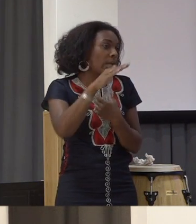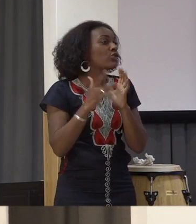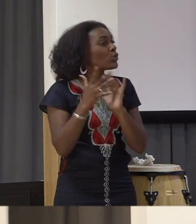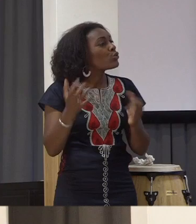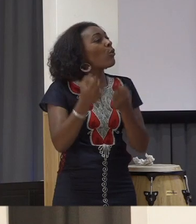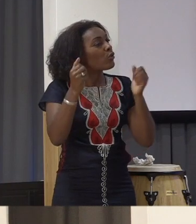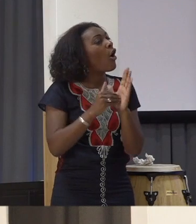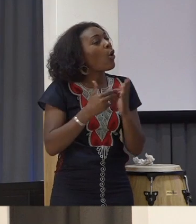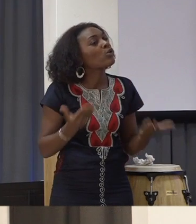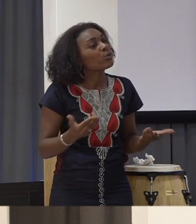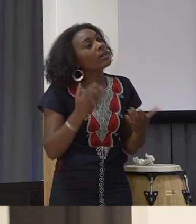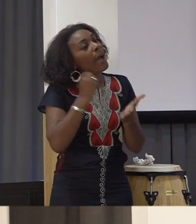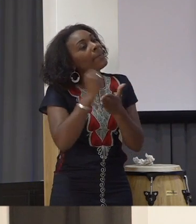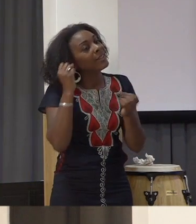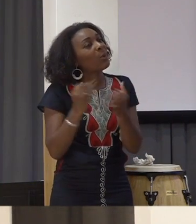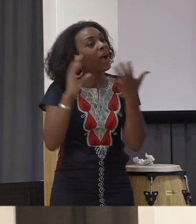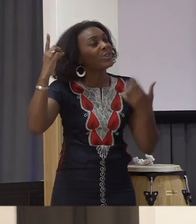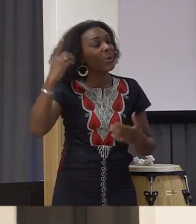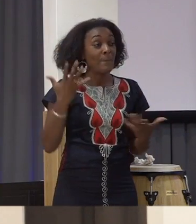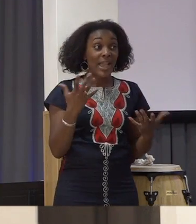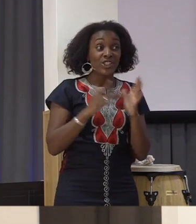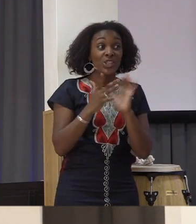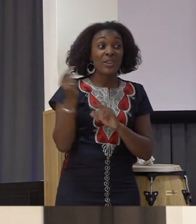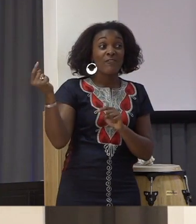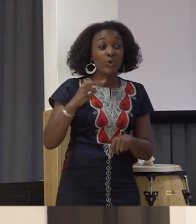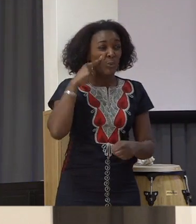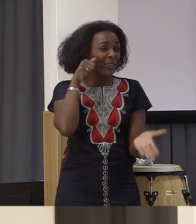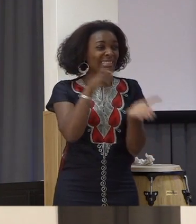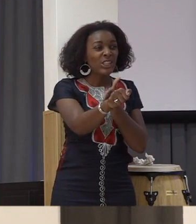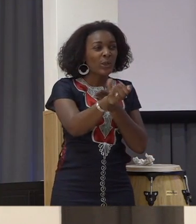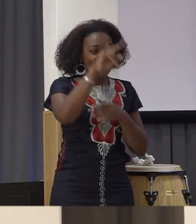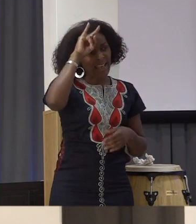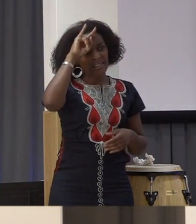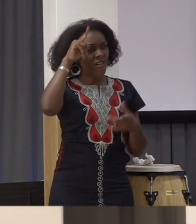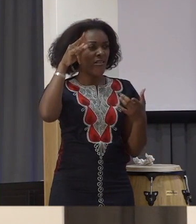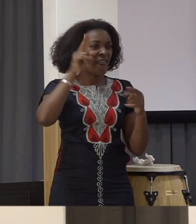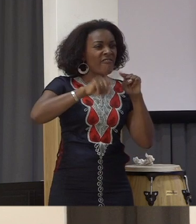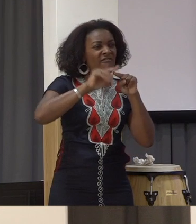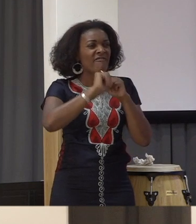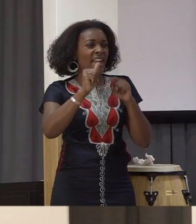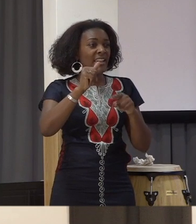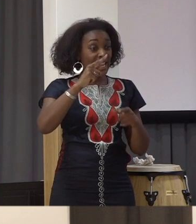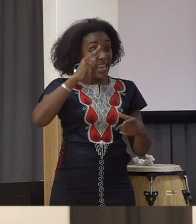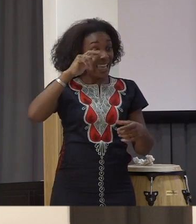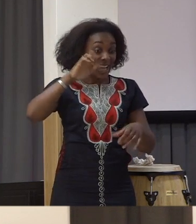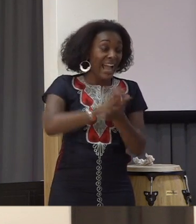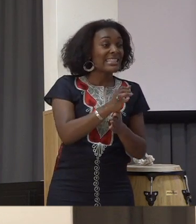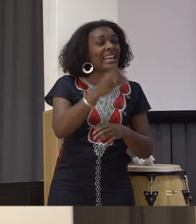Dieu. Nous savons que Jésus est venu pour détruire les œuvres du diable, gloire au Seigneur. Il a écrasé la tête du